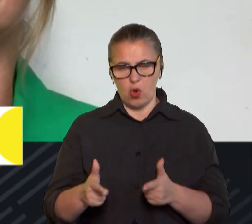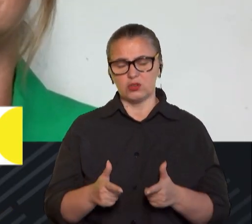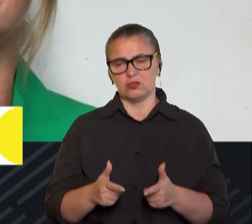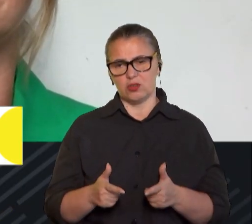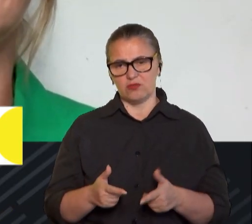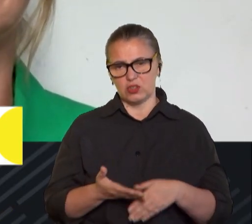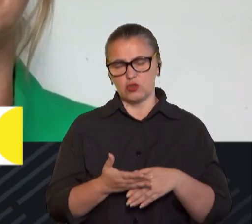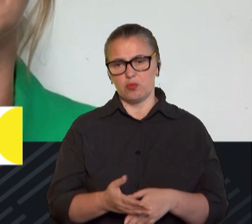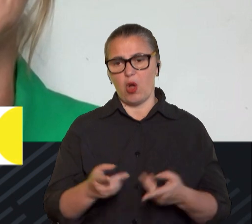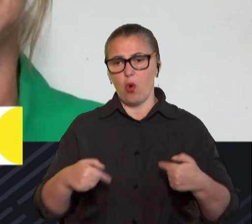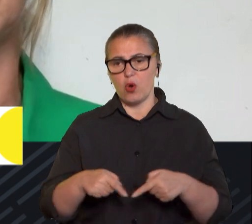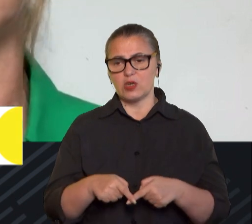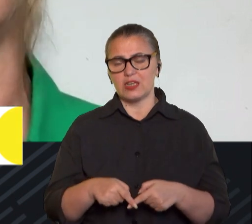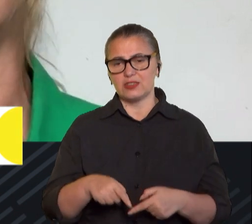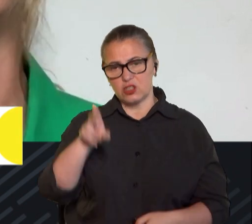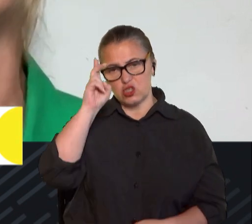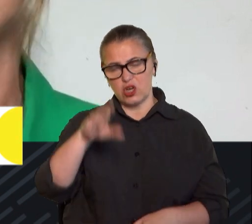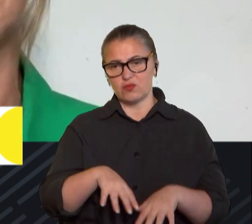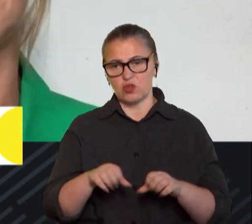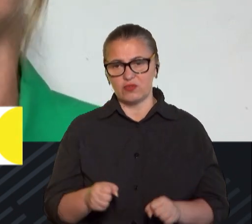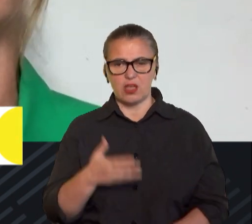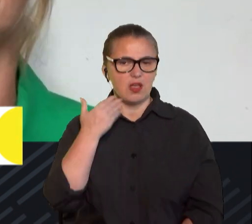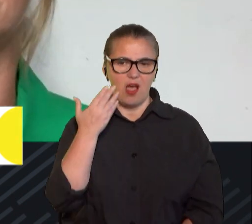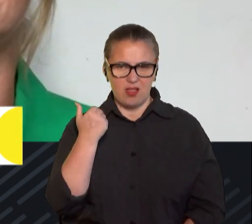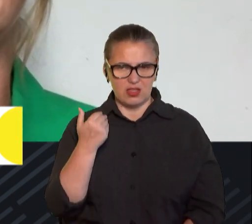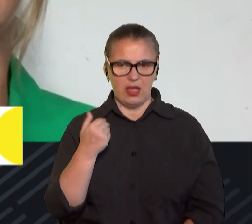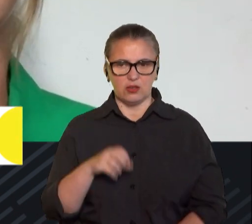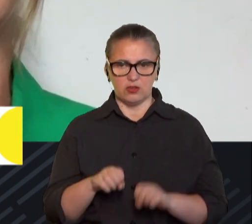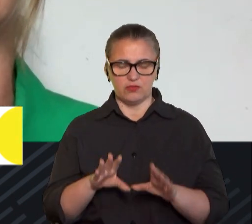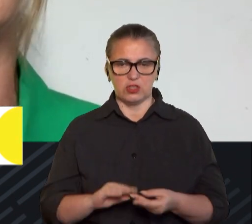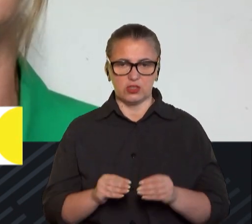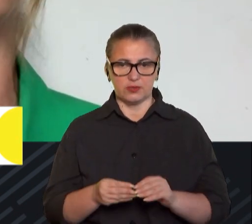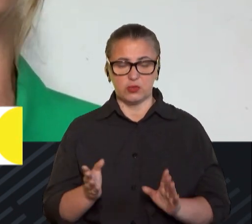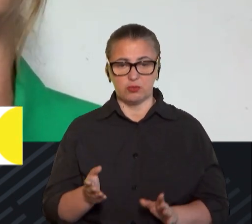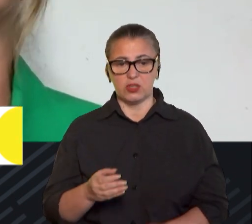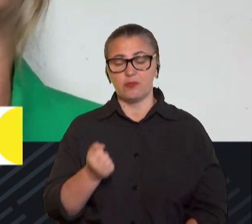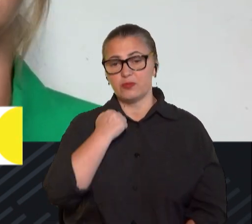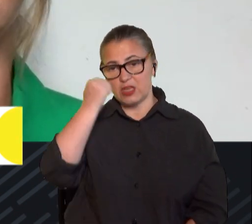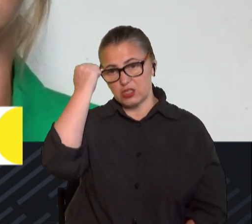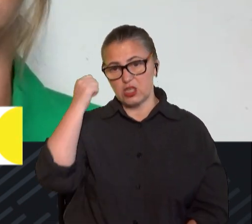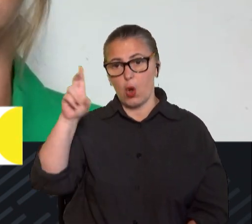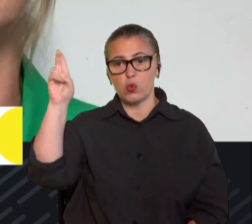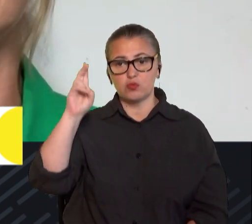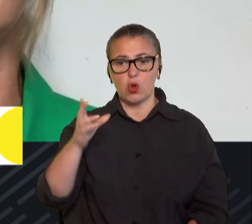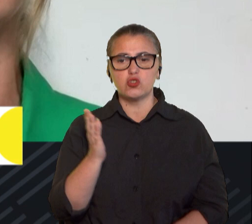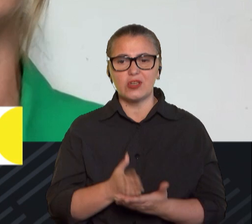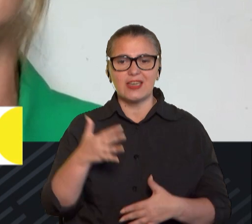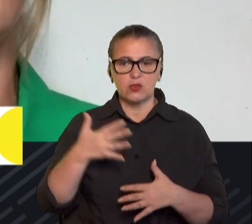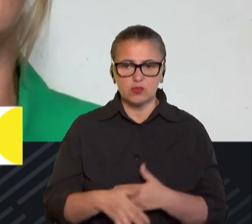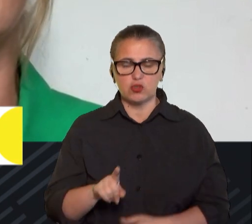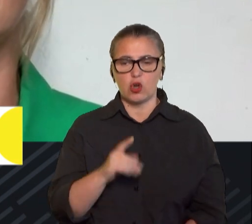місцеві органи державної влади, тому тут досить легко з цим впоратись. Тим більше, слава Богу, є розуміння, що є